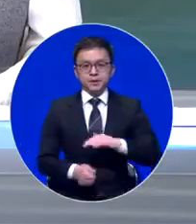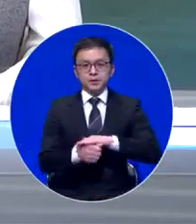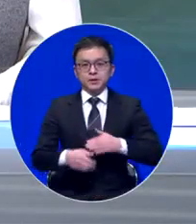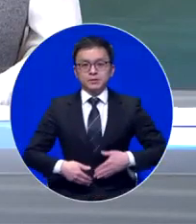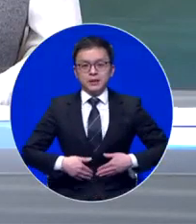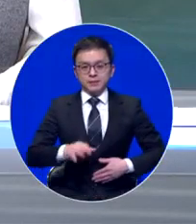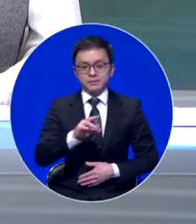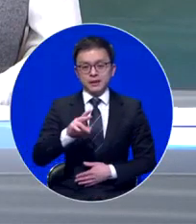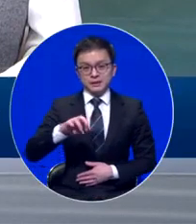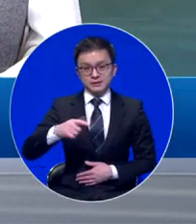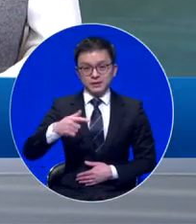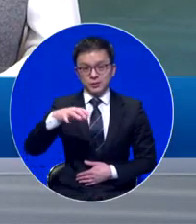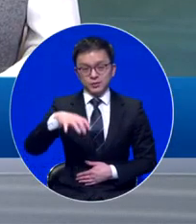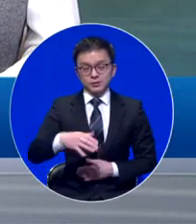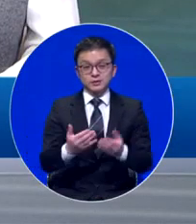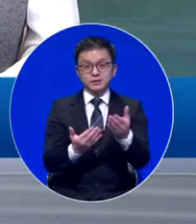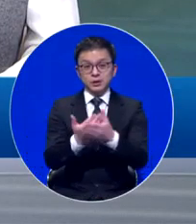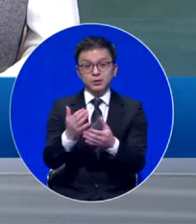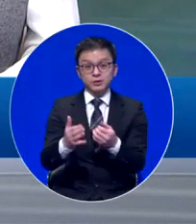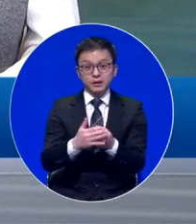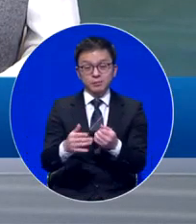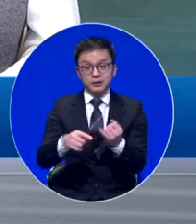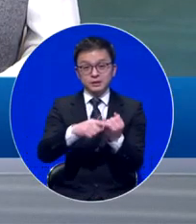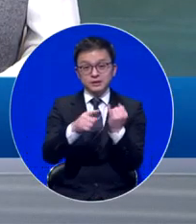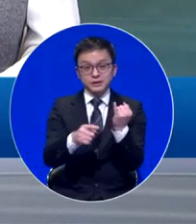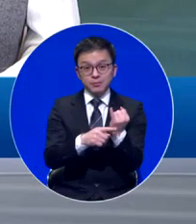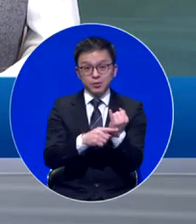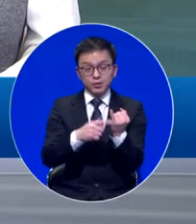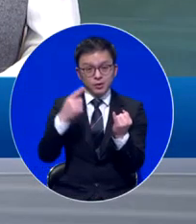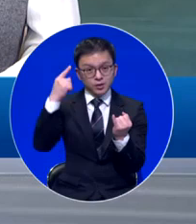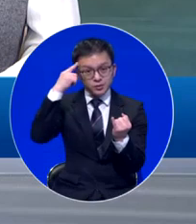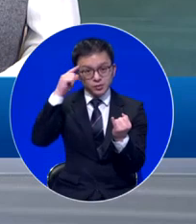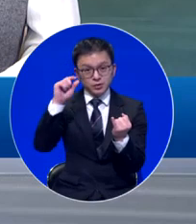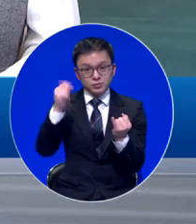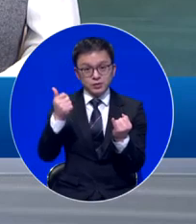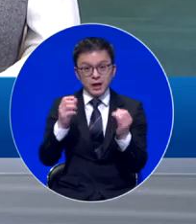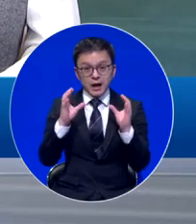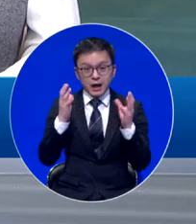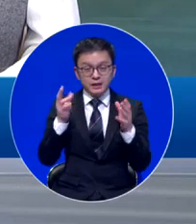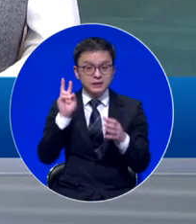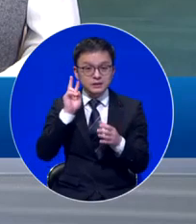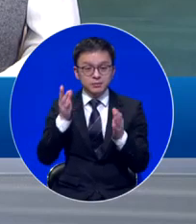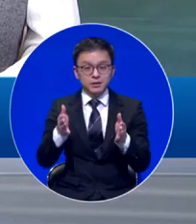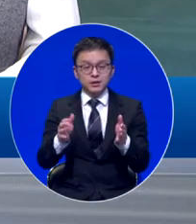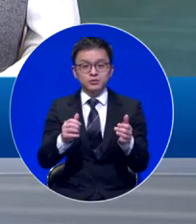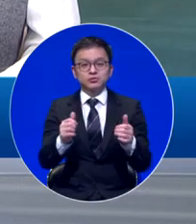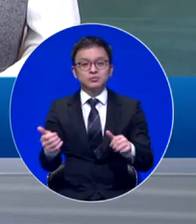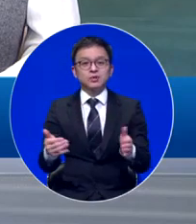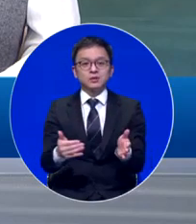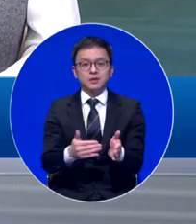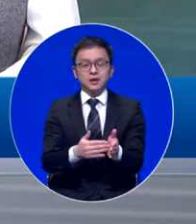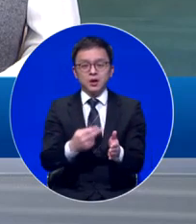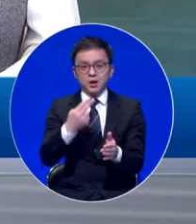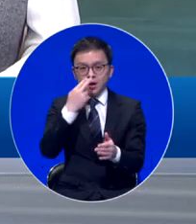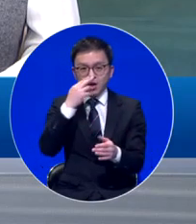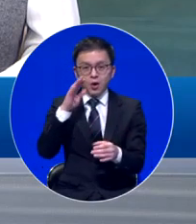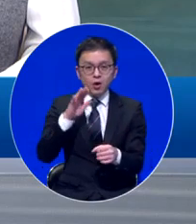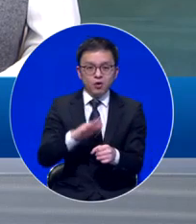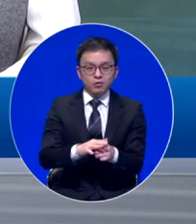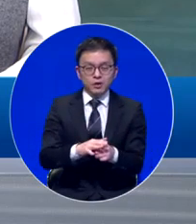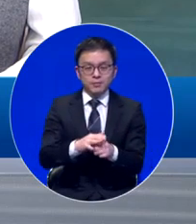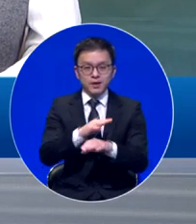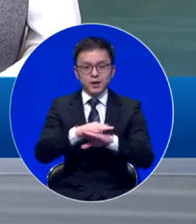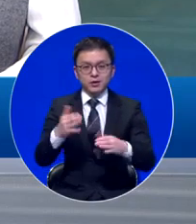경남 양산에서 발생한 의료사고로 산모가 뇌사 상태에 빠지고 또 아기는 이틀 만에 숨졌다면서 그 억울함을